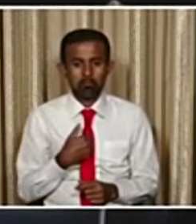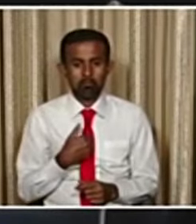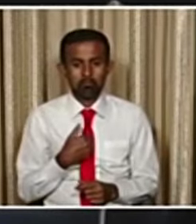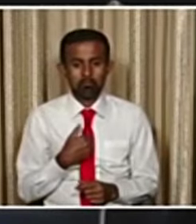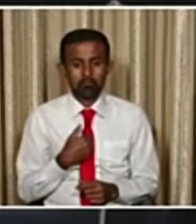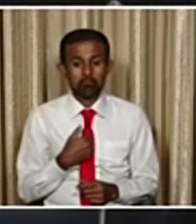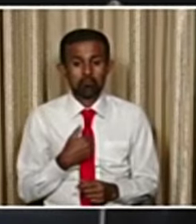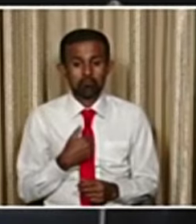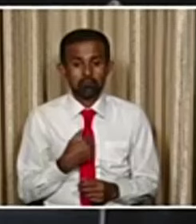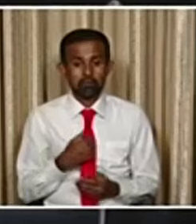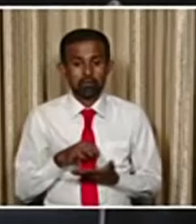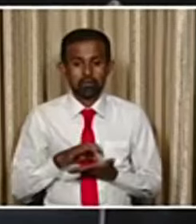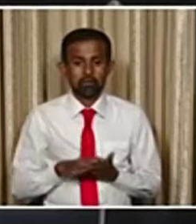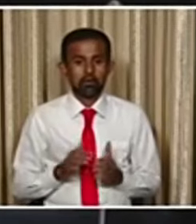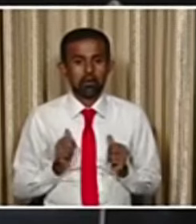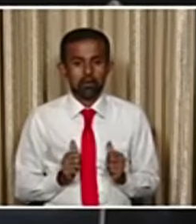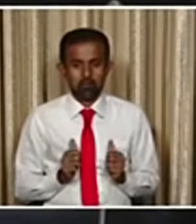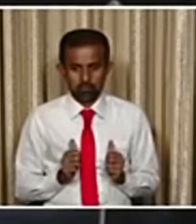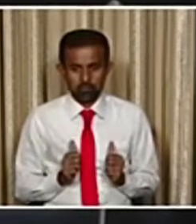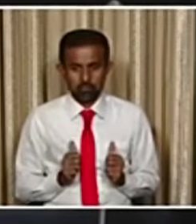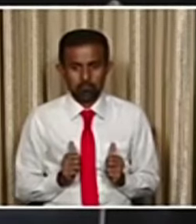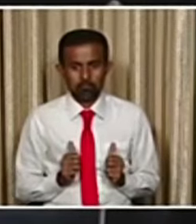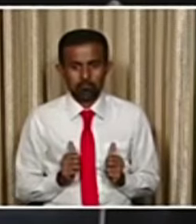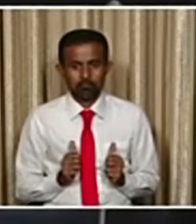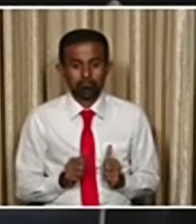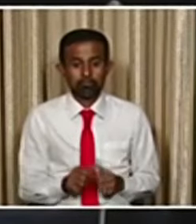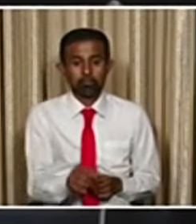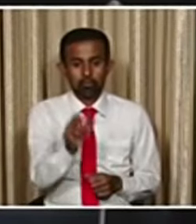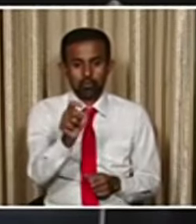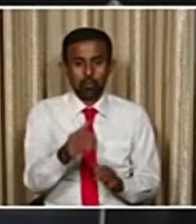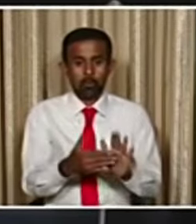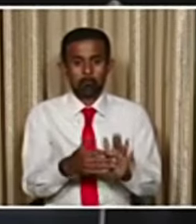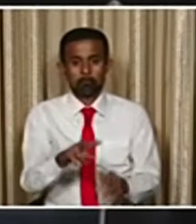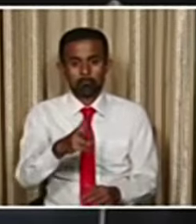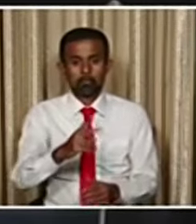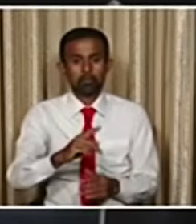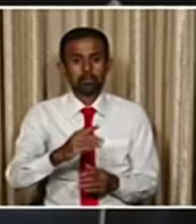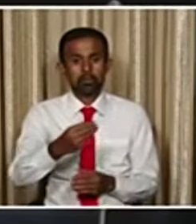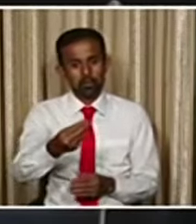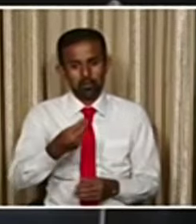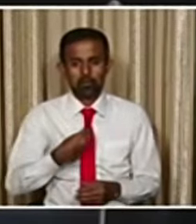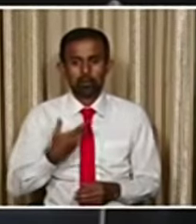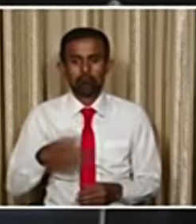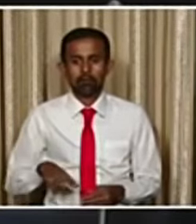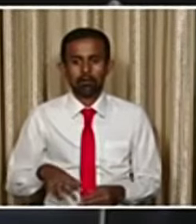ರಾಂಗ್ ನಾಟ್ ಓನ್ಲಿ ಯು ರಿಟರ್ನ್ ದ $200 million ಯು ಗೇವ್ ಅವರ್